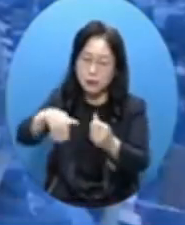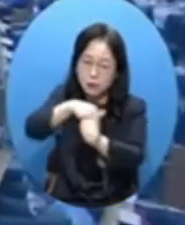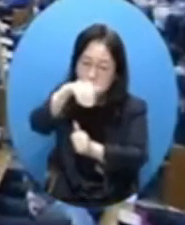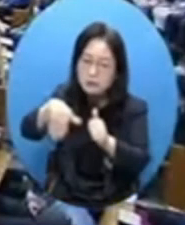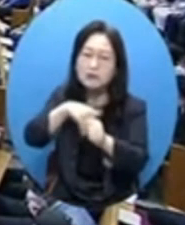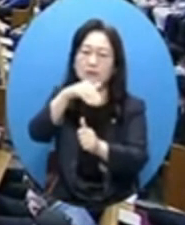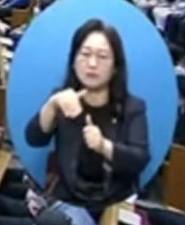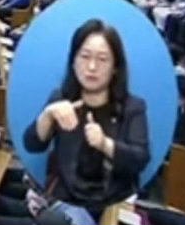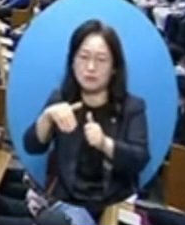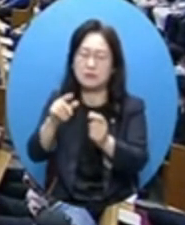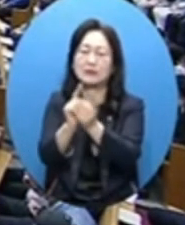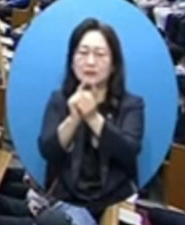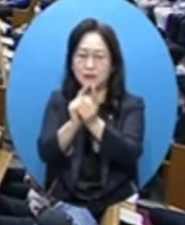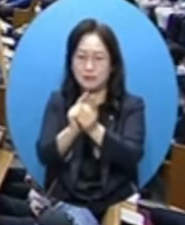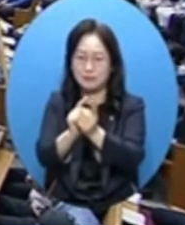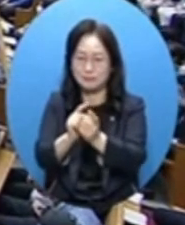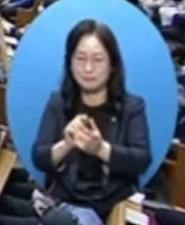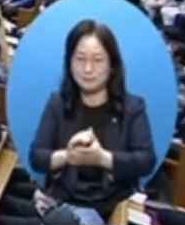덮었습니다